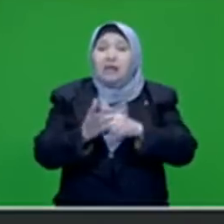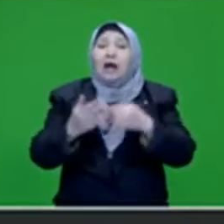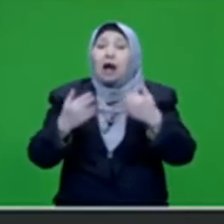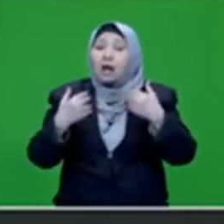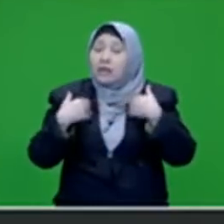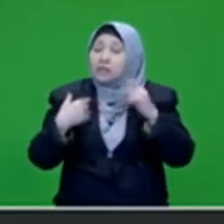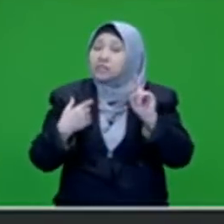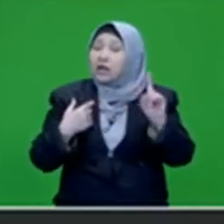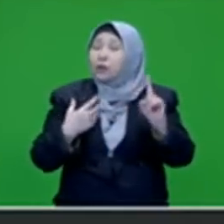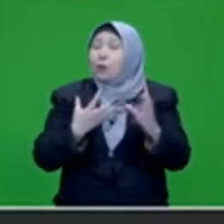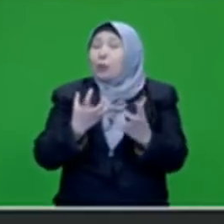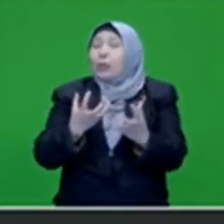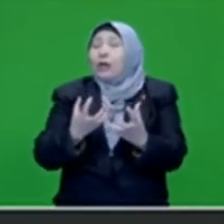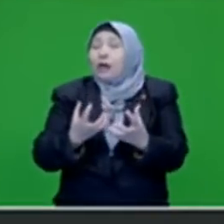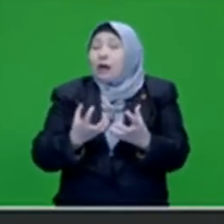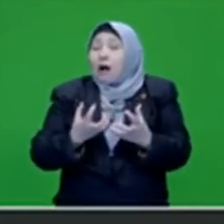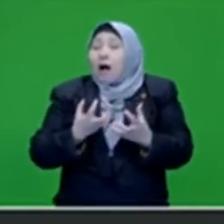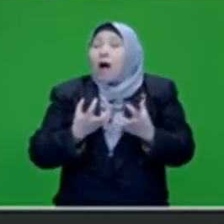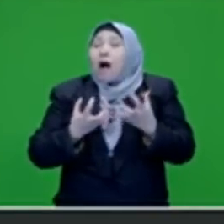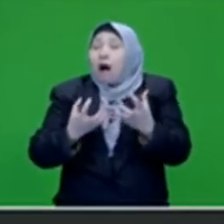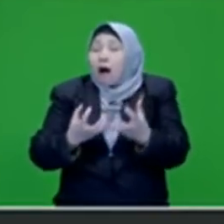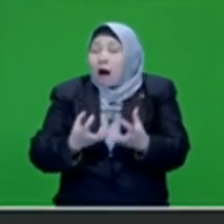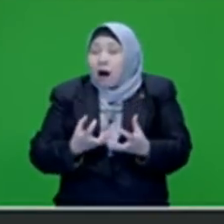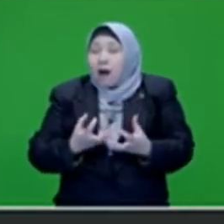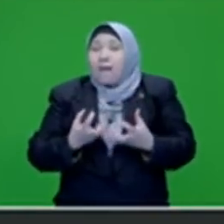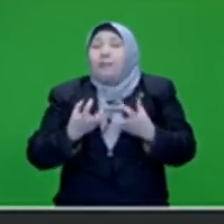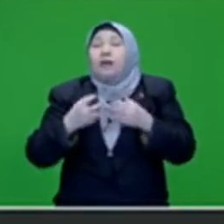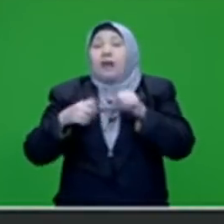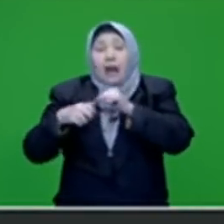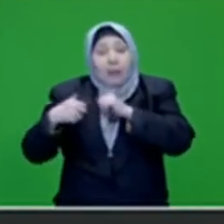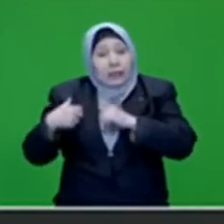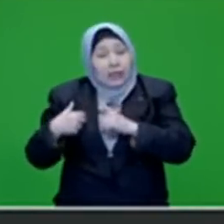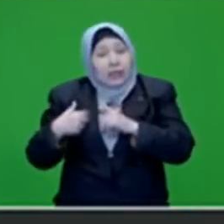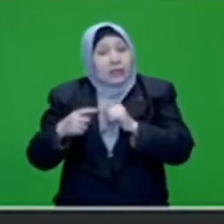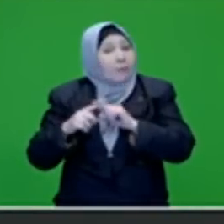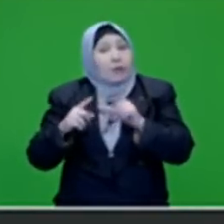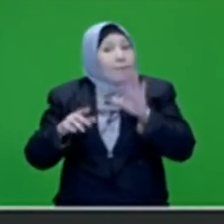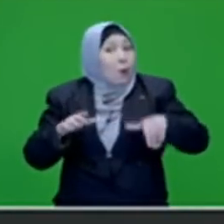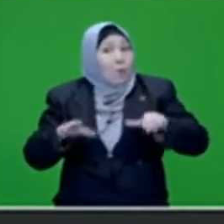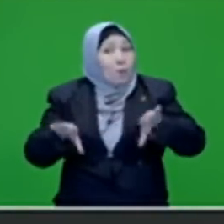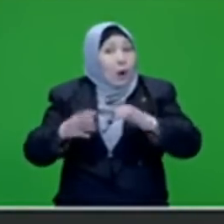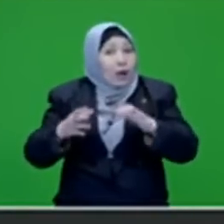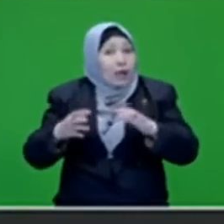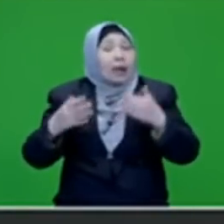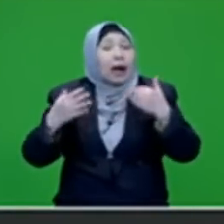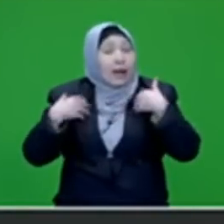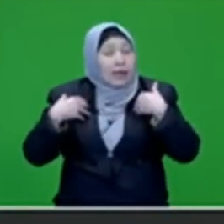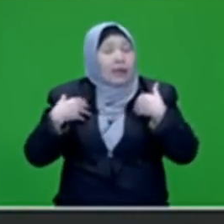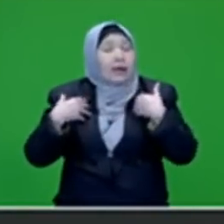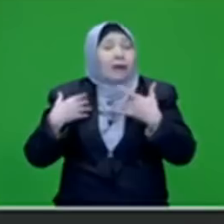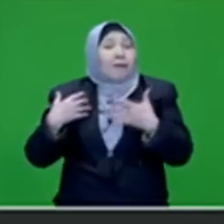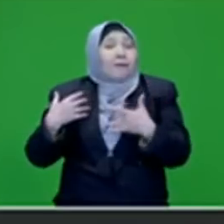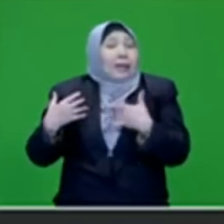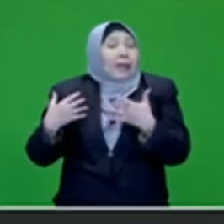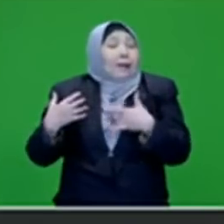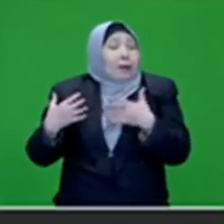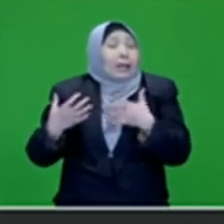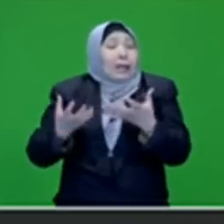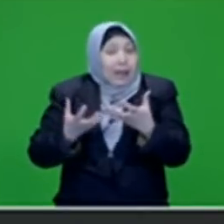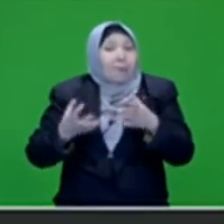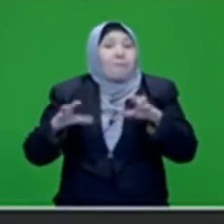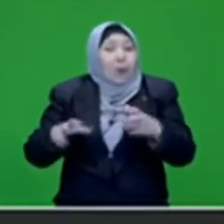ada suatu keinginan dalaman. Hamma tapi tak buat lagi. Ada attention, dalam diri ada attention, nak